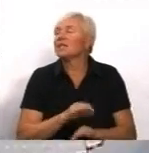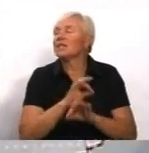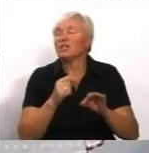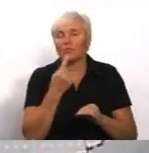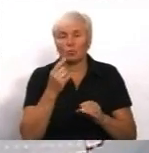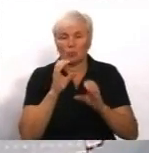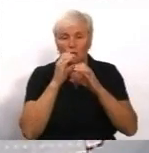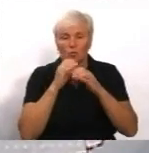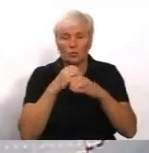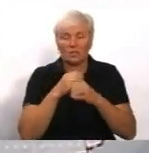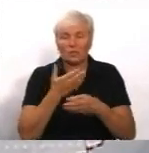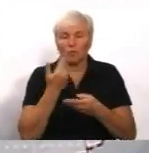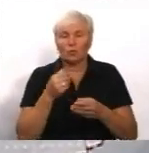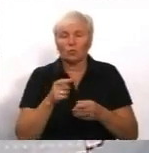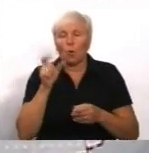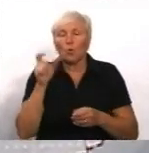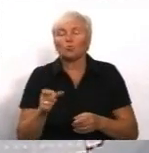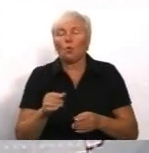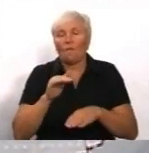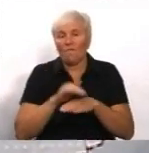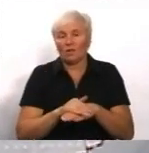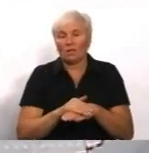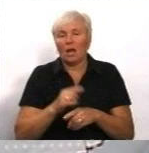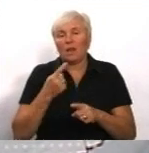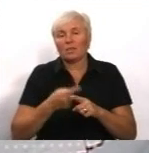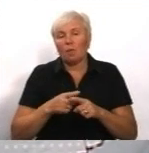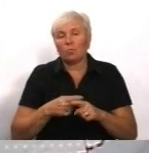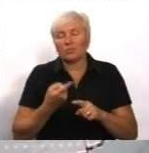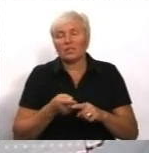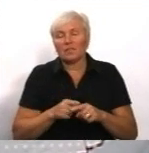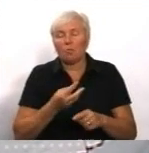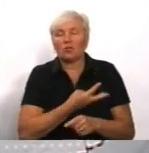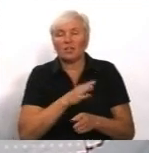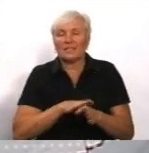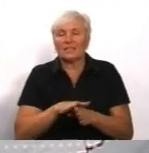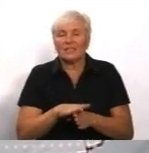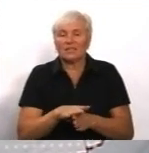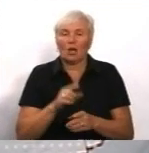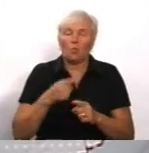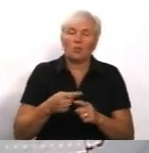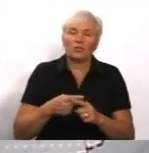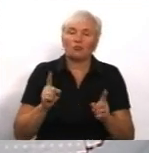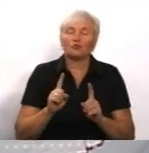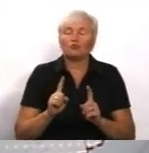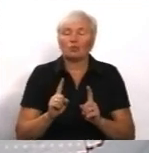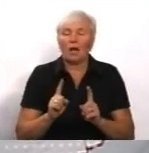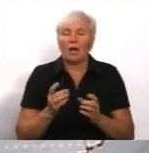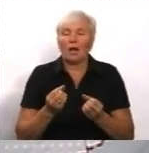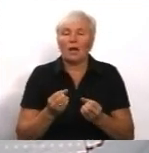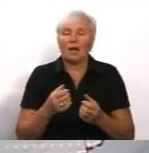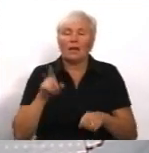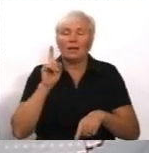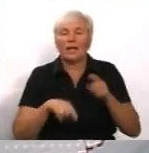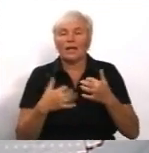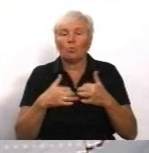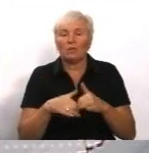було людського фактора. Наполовину це бажання здійснене, наполовину ще деякі обладнання треба закупити.